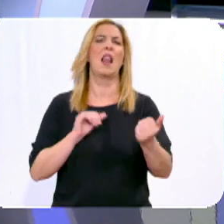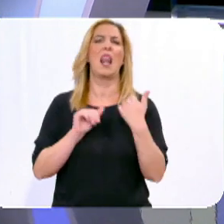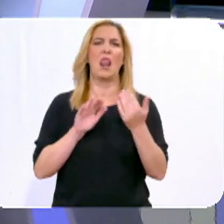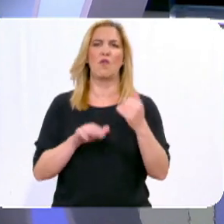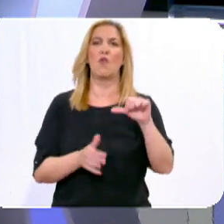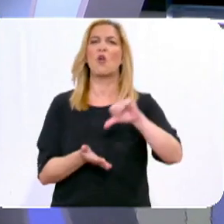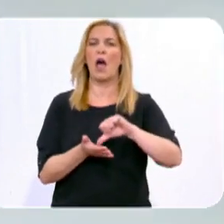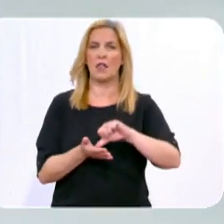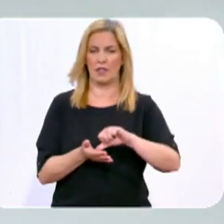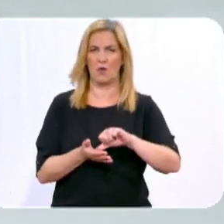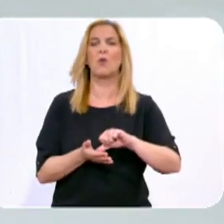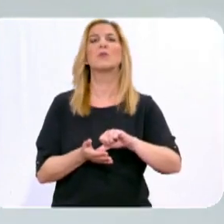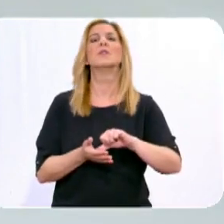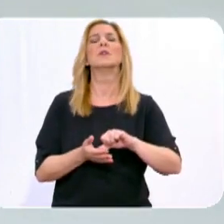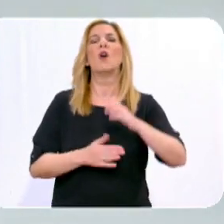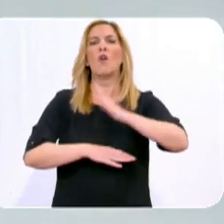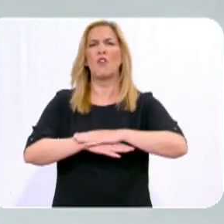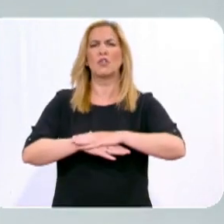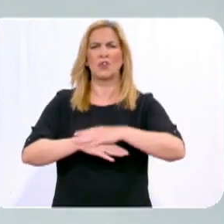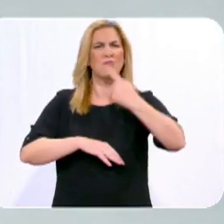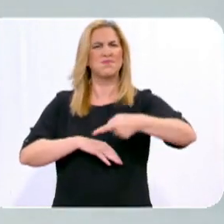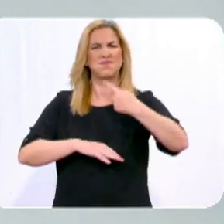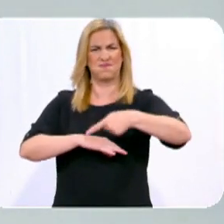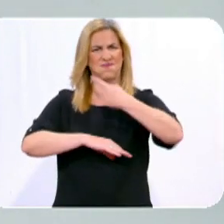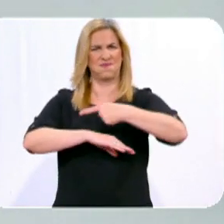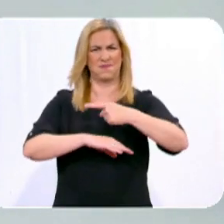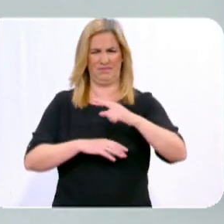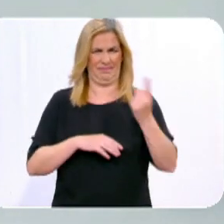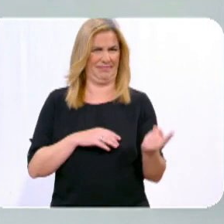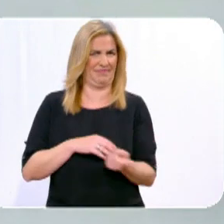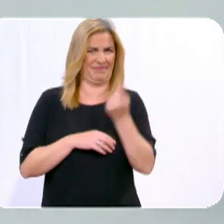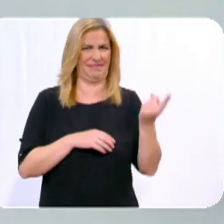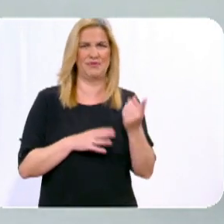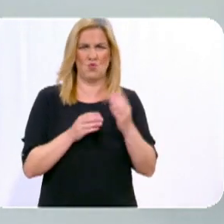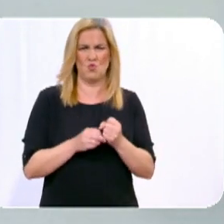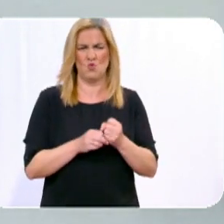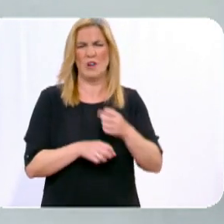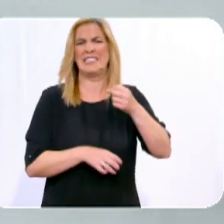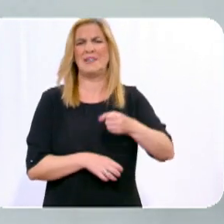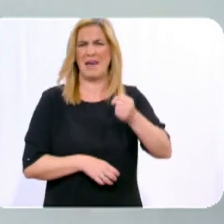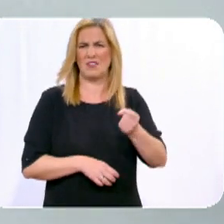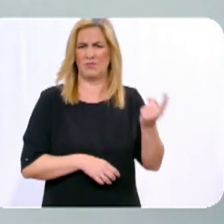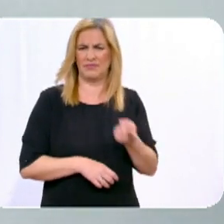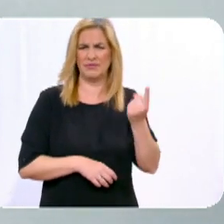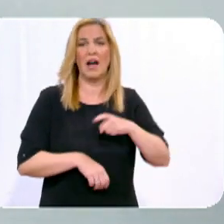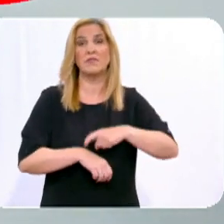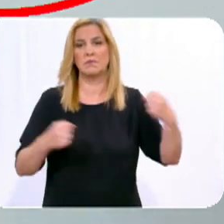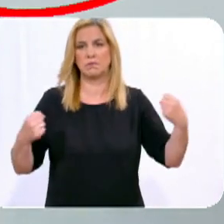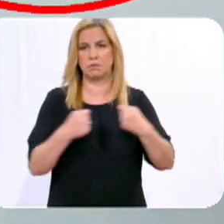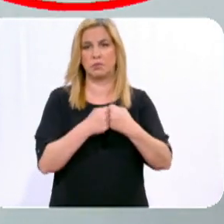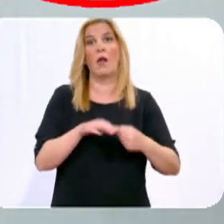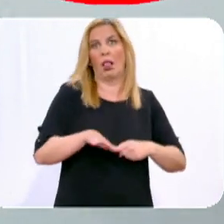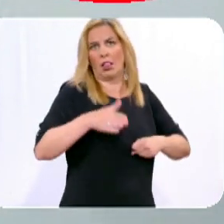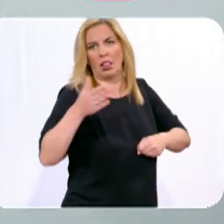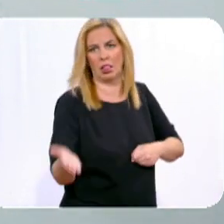Το ατύχημα που προκάλεσε και ουρές χιλιόμετρων, Μαρία, έγινε λίγο μετά τις 7.30 σήμερα το πρωί στην Εθνική Οδό Αθηνών Κορίνθου στο ύψος